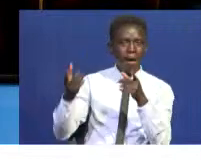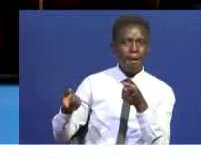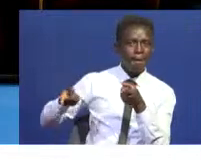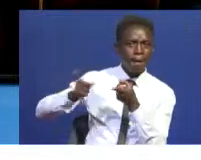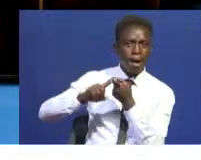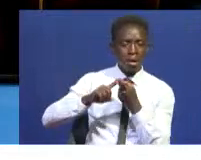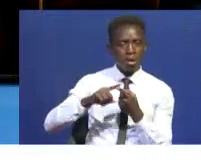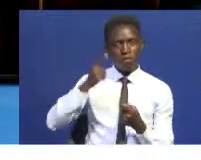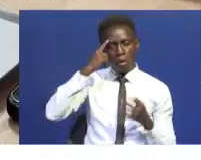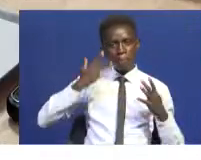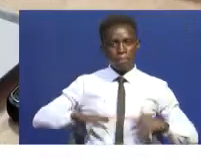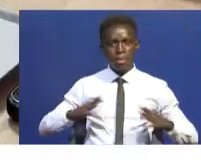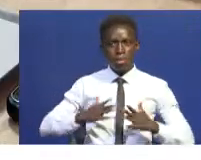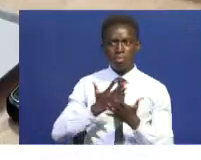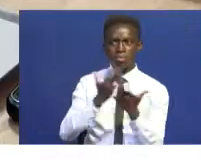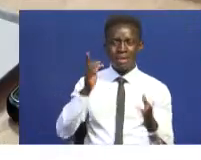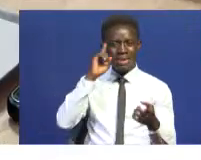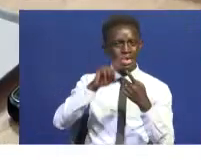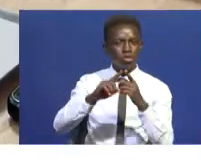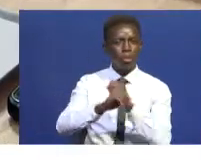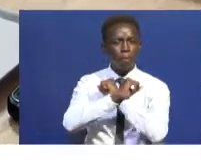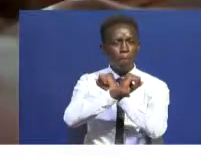data za umma.